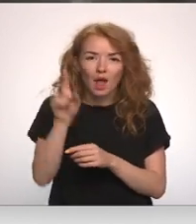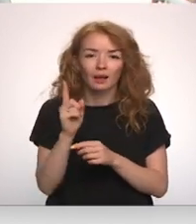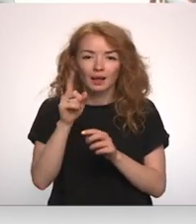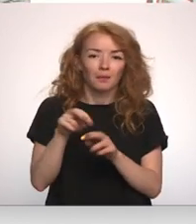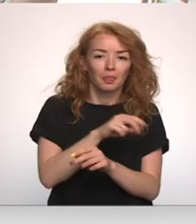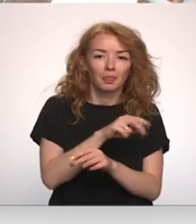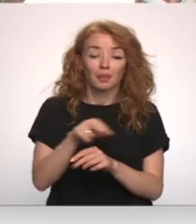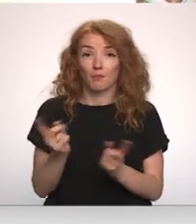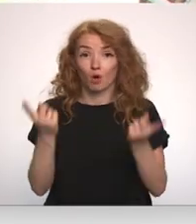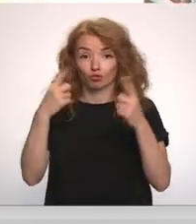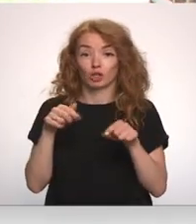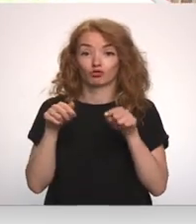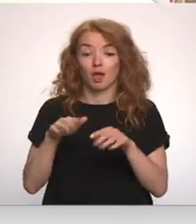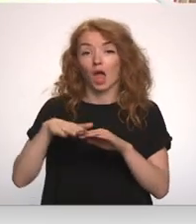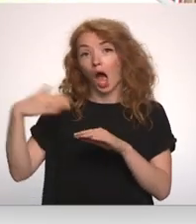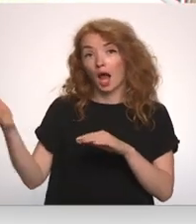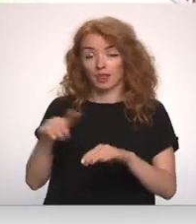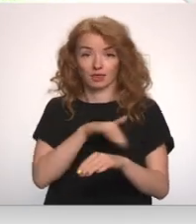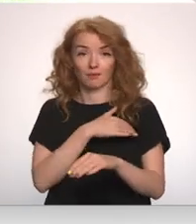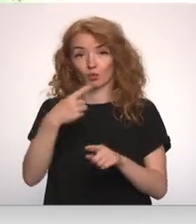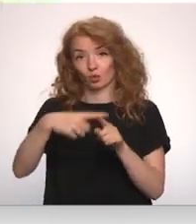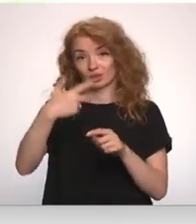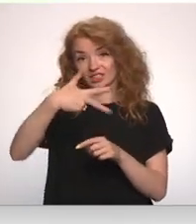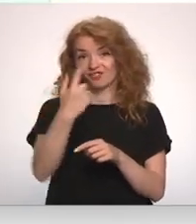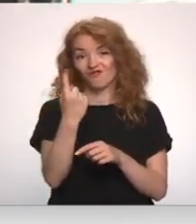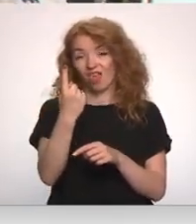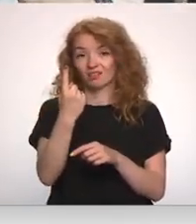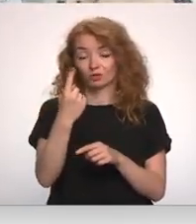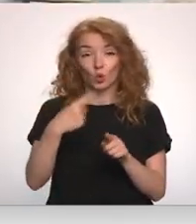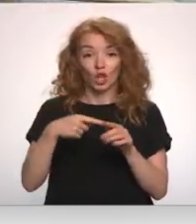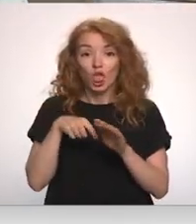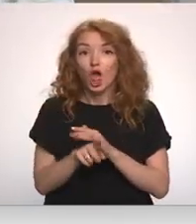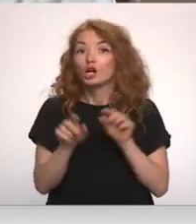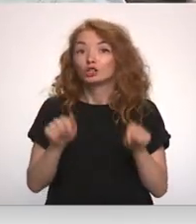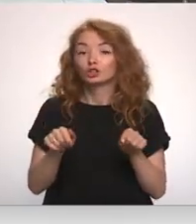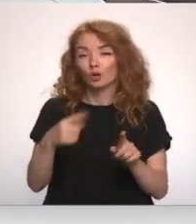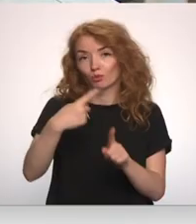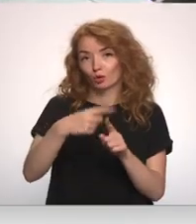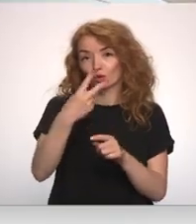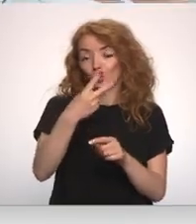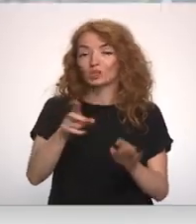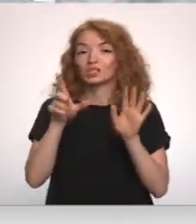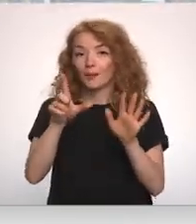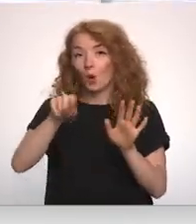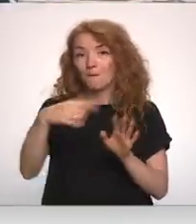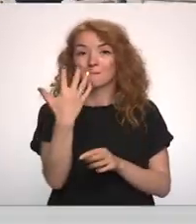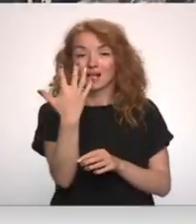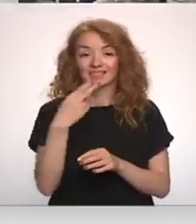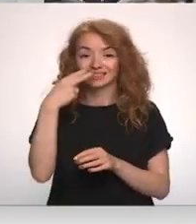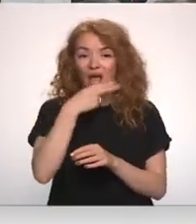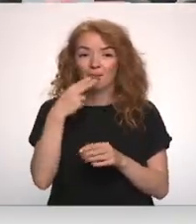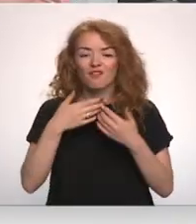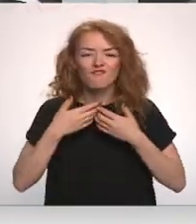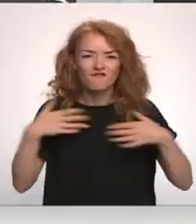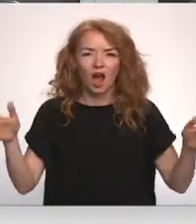brīdi. Šobrīd šeit ārā temperatūra ir plus 31 grāds un iekšā šeit ir plus 27 pusi. Saimnieks ir